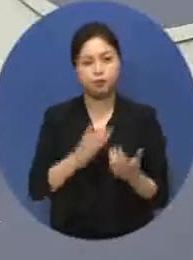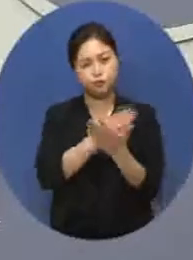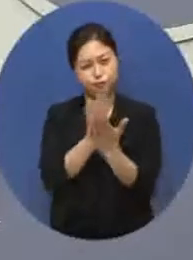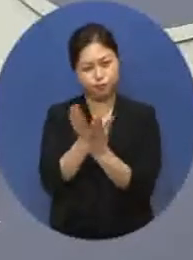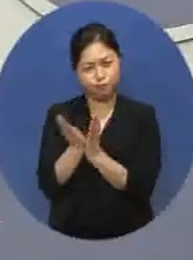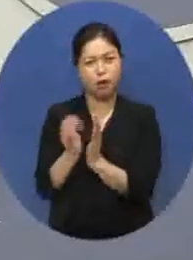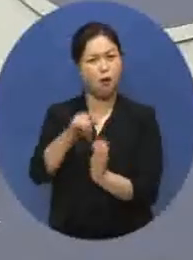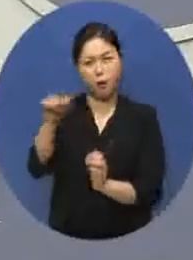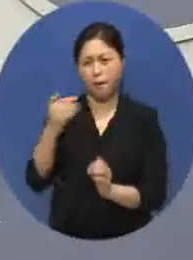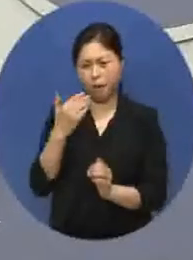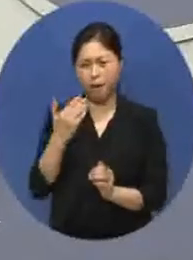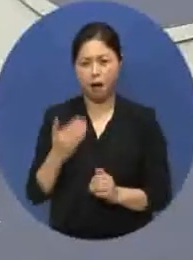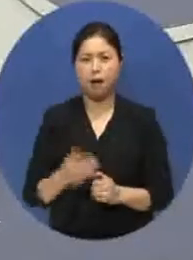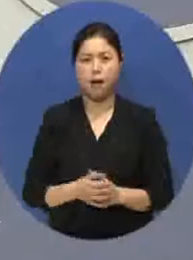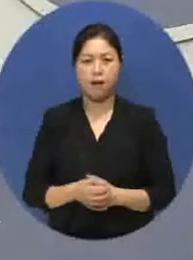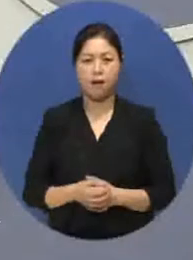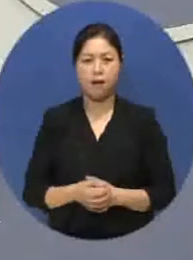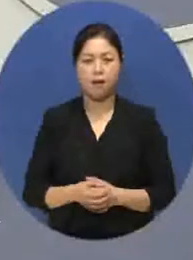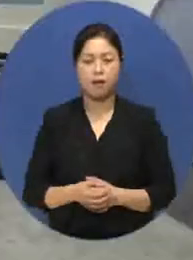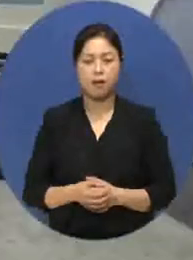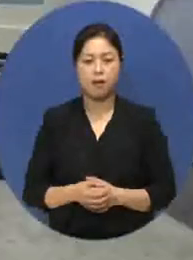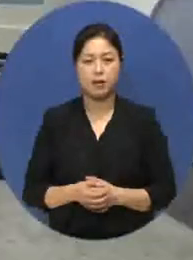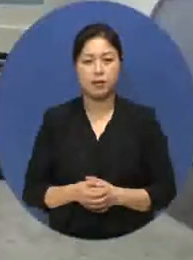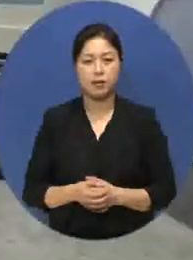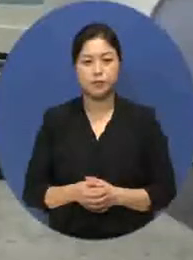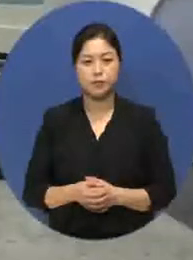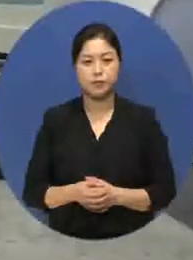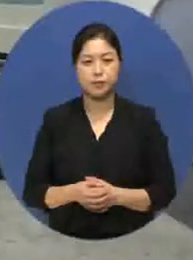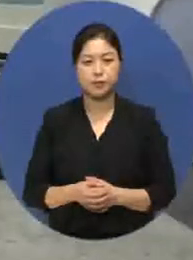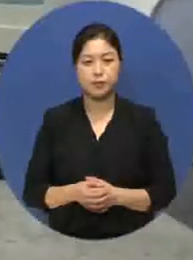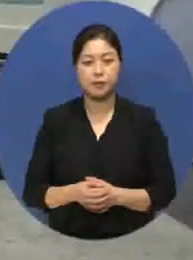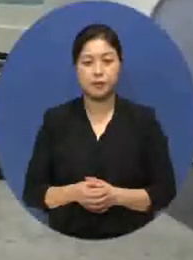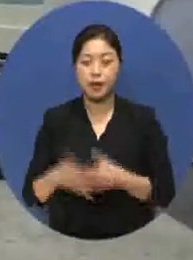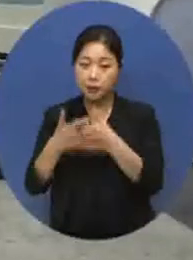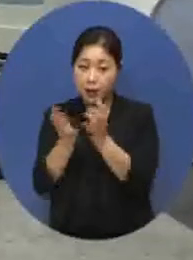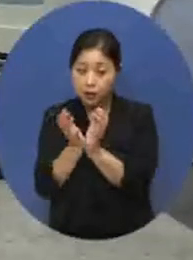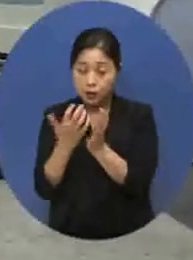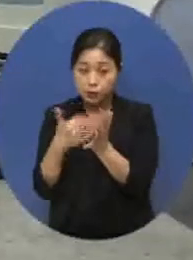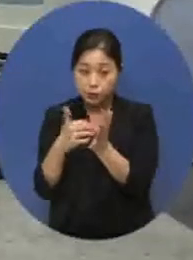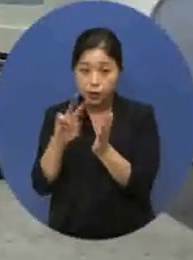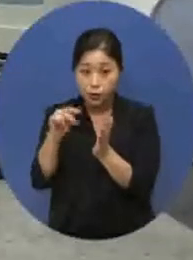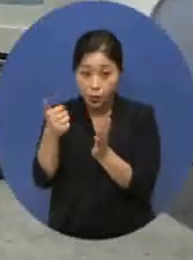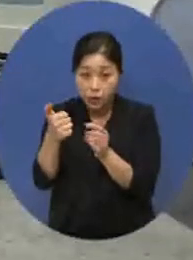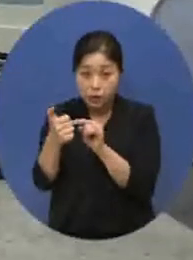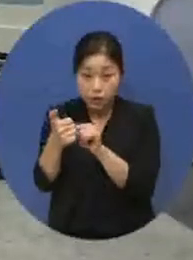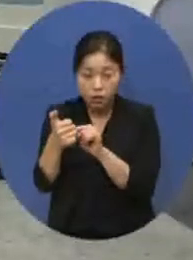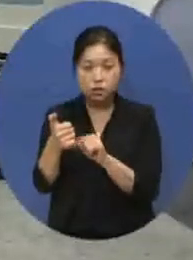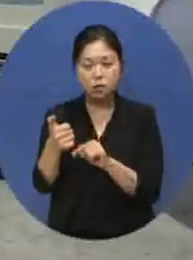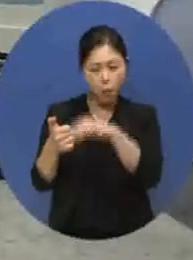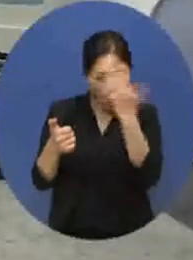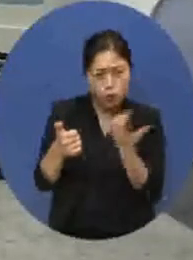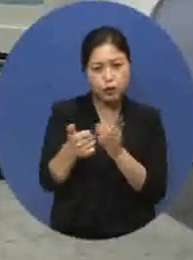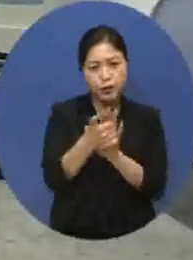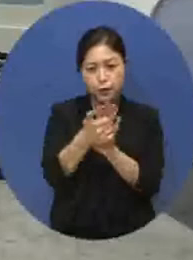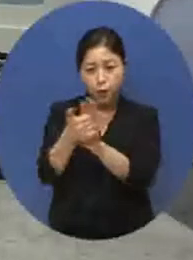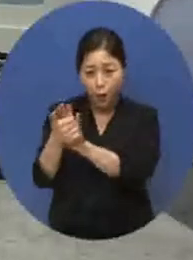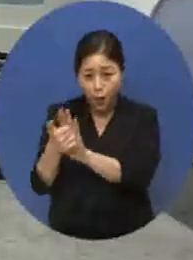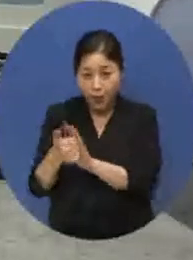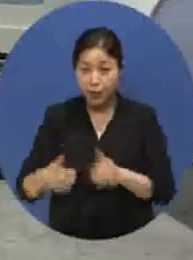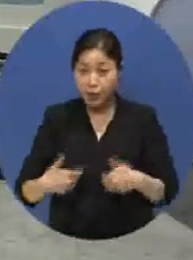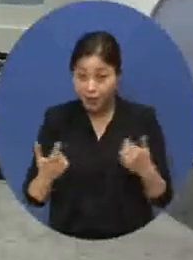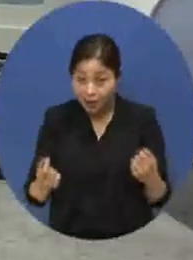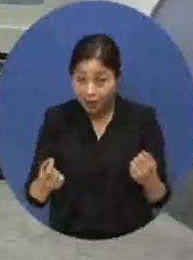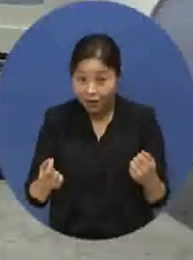부분이 없죠. 예, 그 이루어지고 있어요. 그 250여 개의 그 많은 단체들을 전부 그래도 지원을 해줘야 할